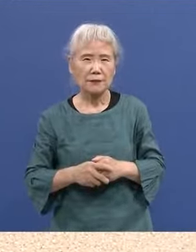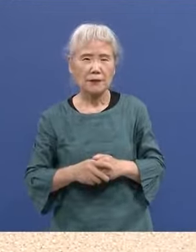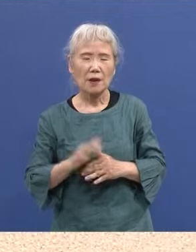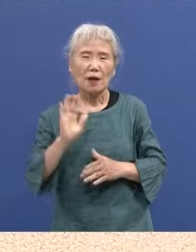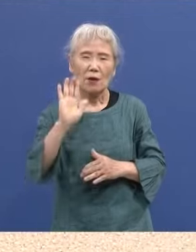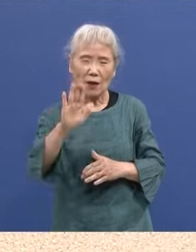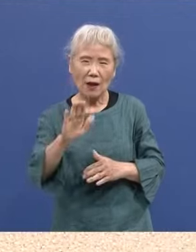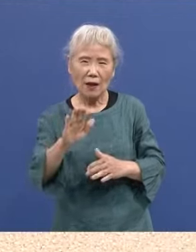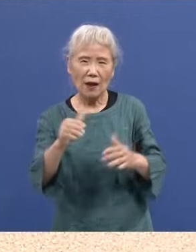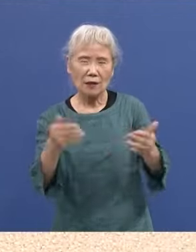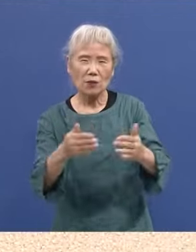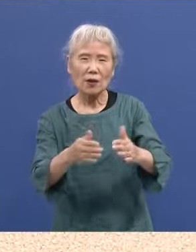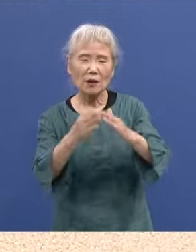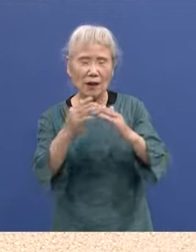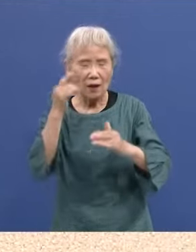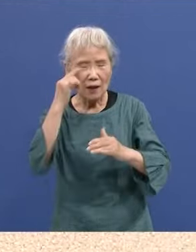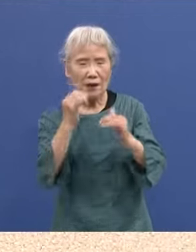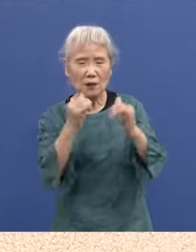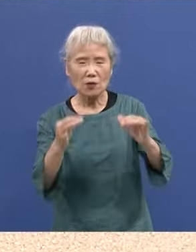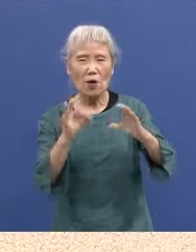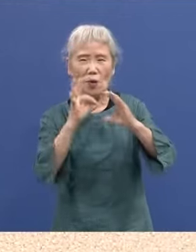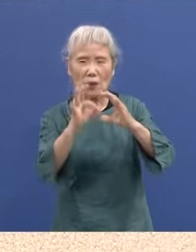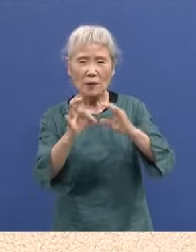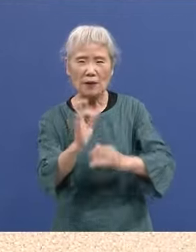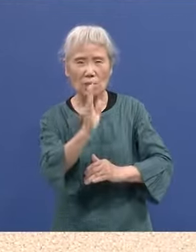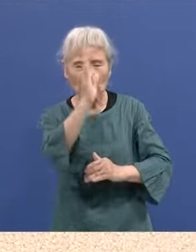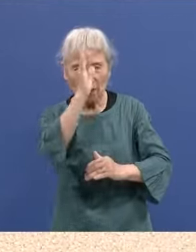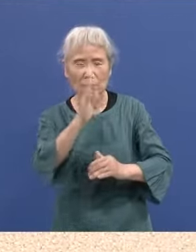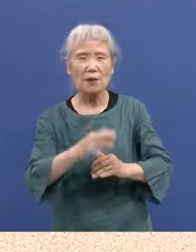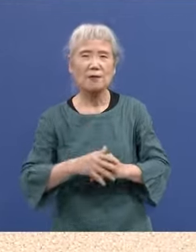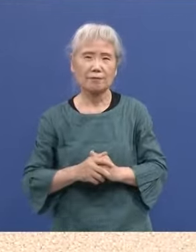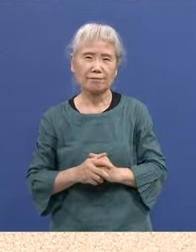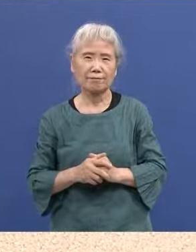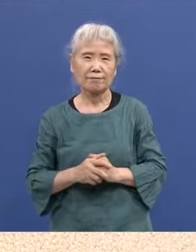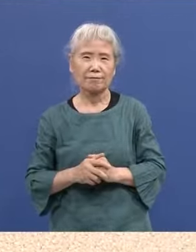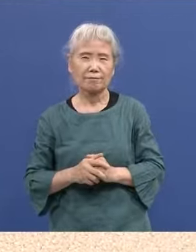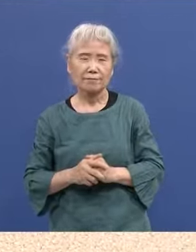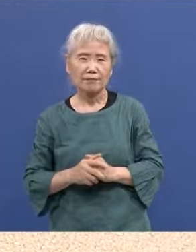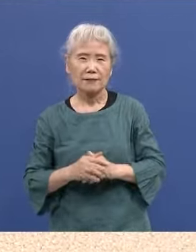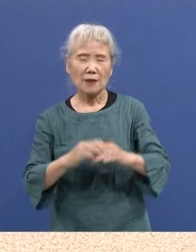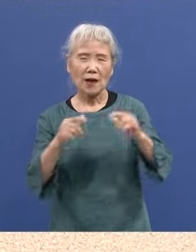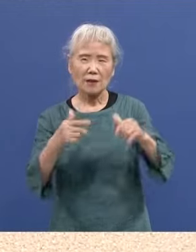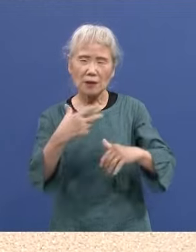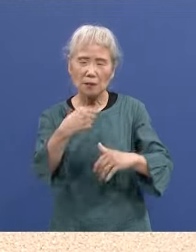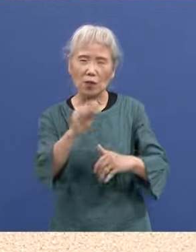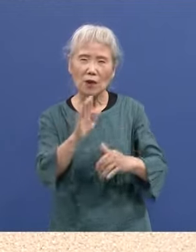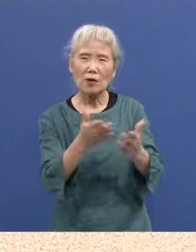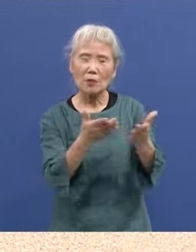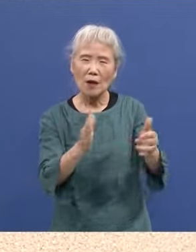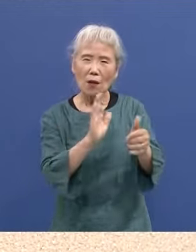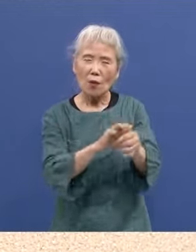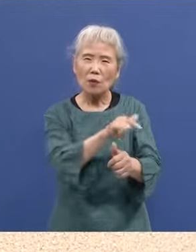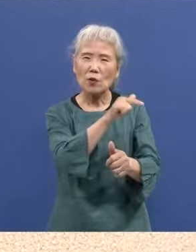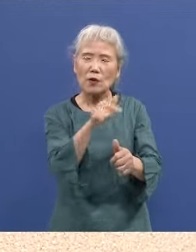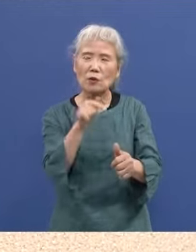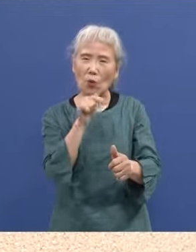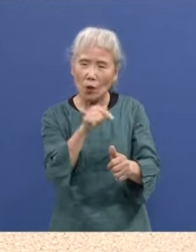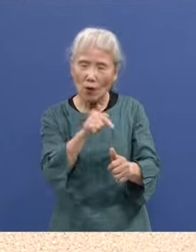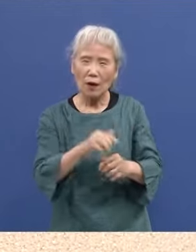から創業を考えておられる方にメッセージをお願いします。 はい、高槻魅力あるお店応援プロジェクト